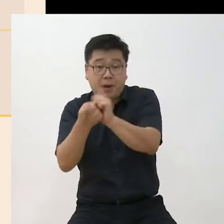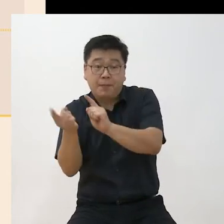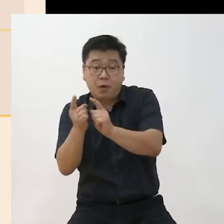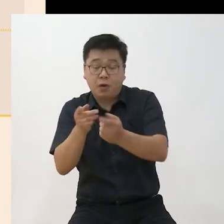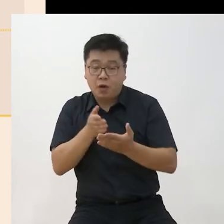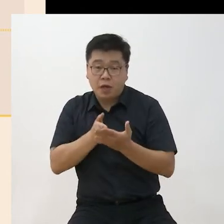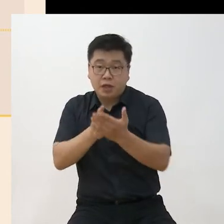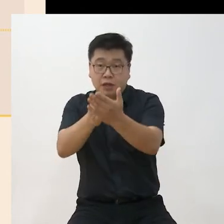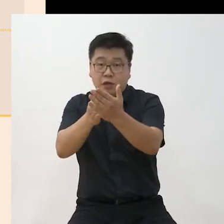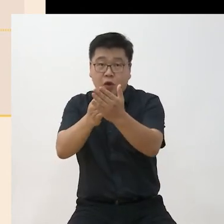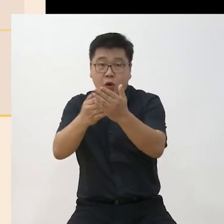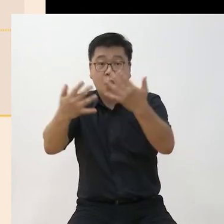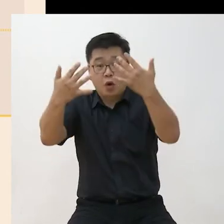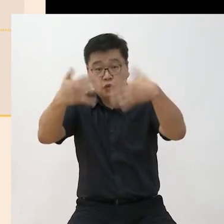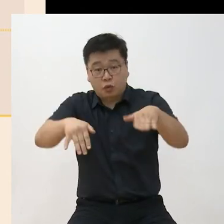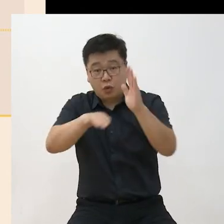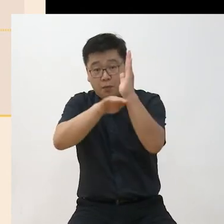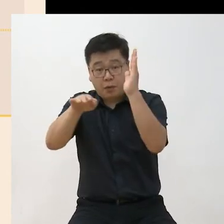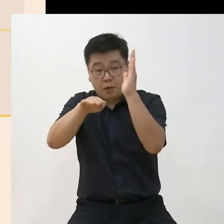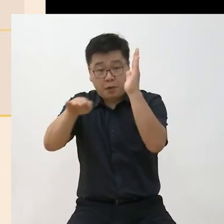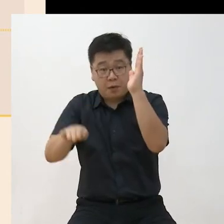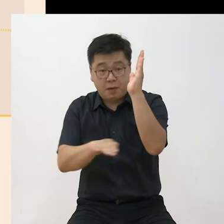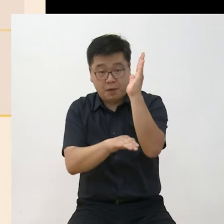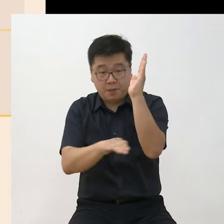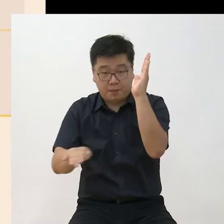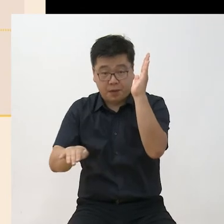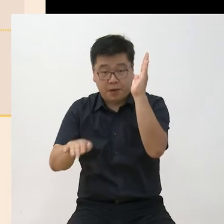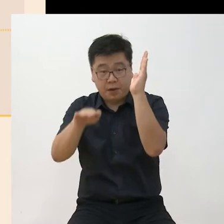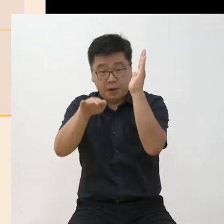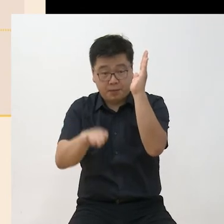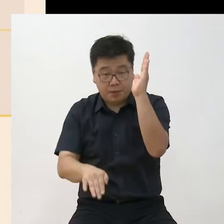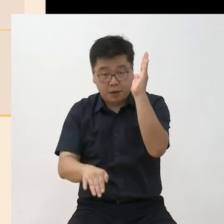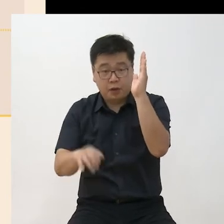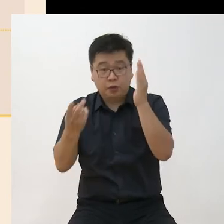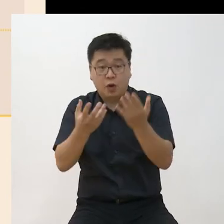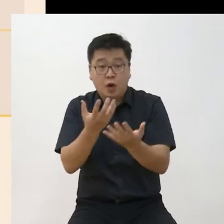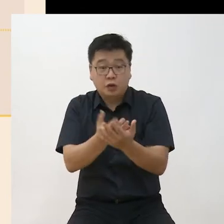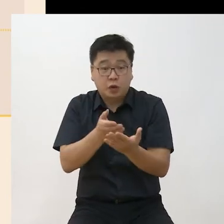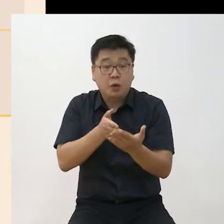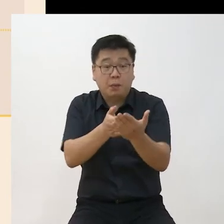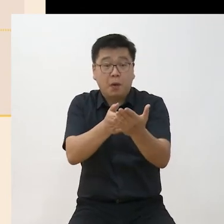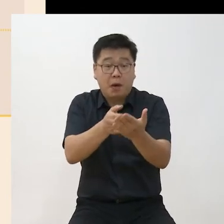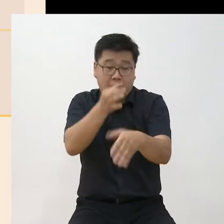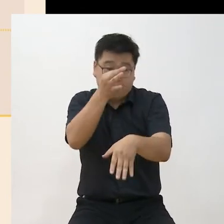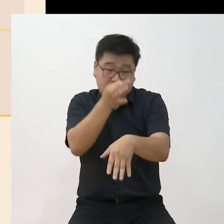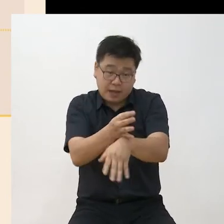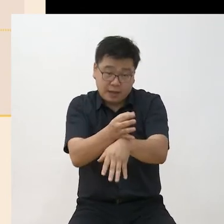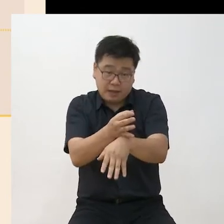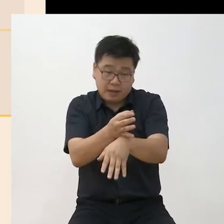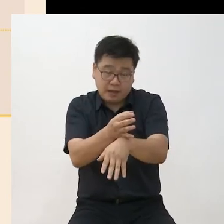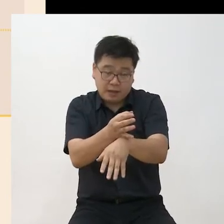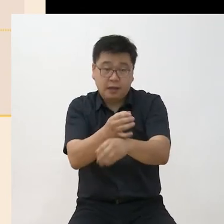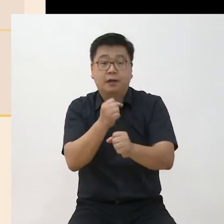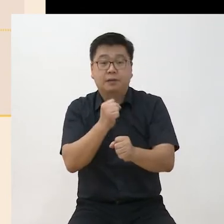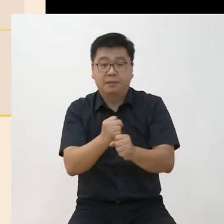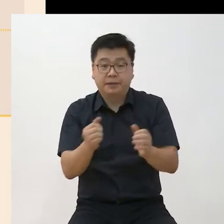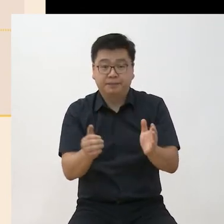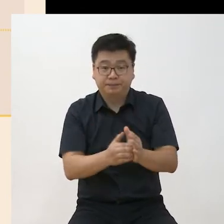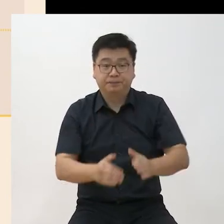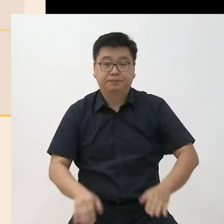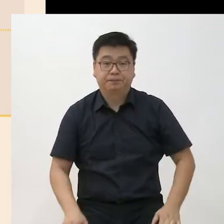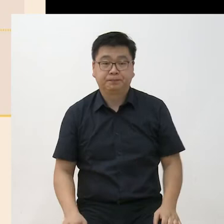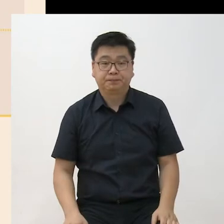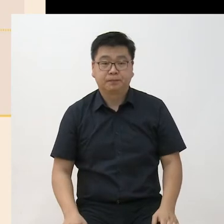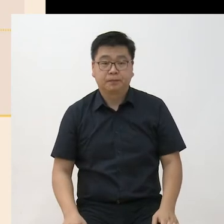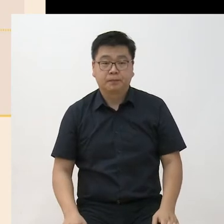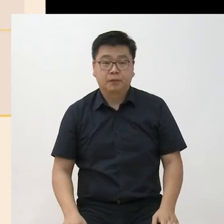자격이 완화되었고, 그다음에 제출 서류의 편의성을 제출 서류를 간소화해서 이제 그 편의성을 제고하는 그런 두 가지 큰 변화가 있습니다.